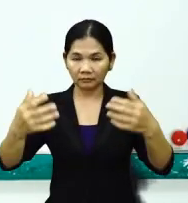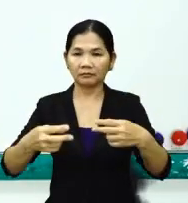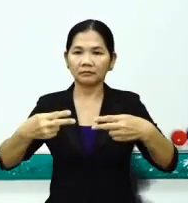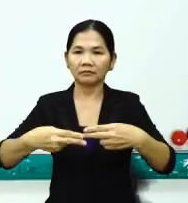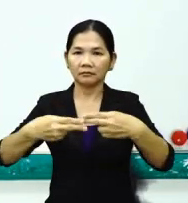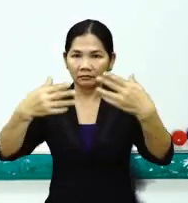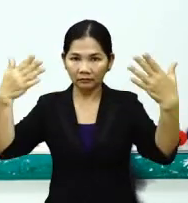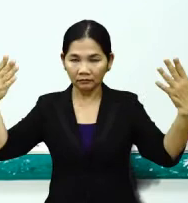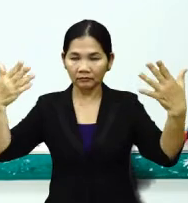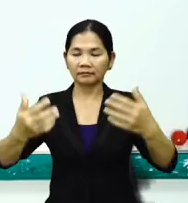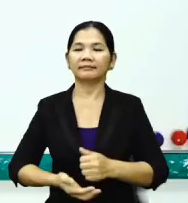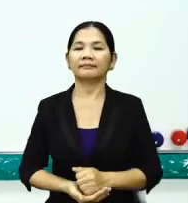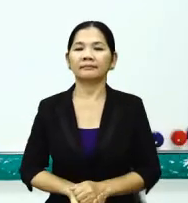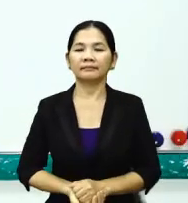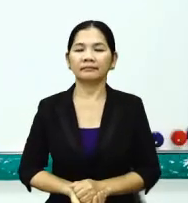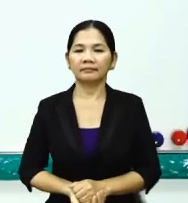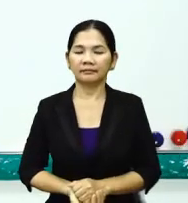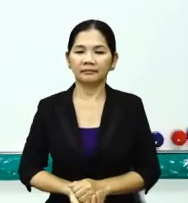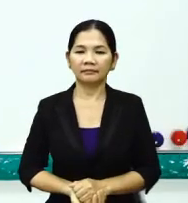pro lầm ol